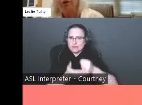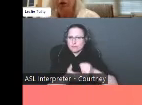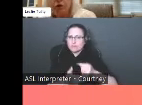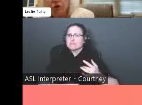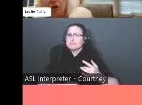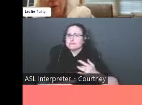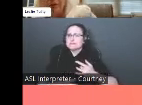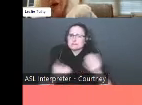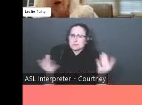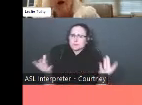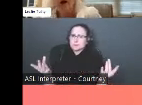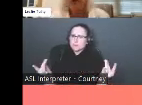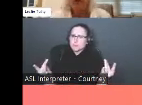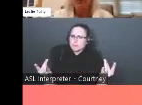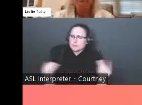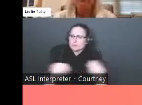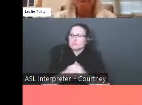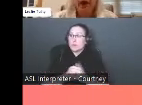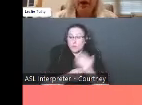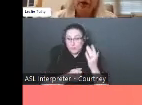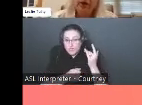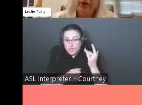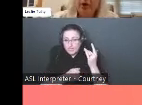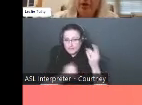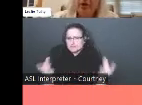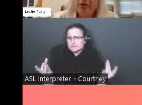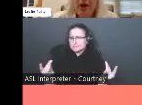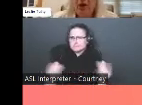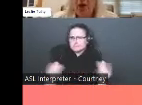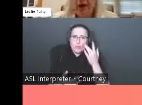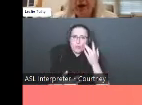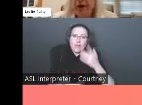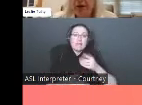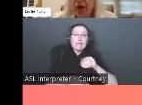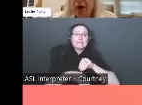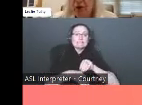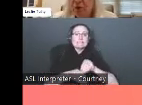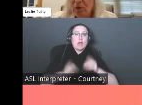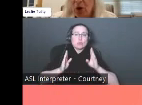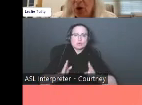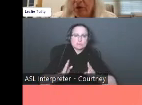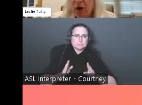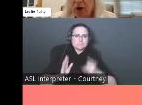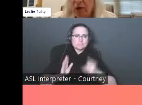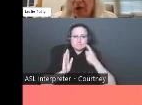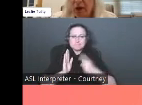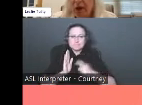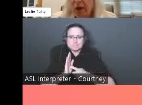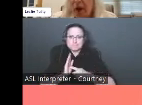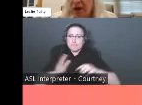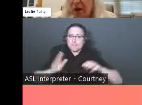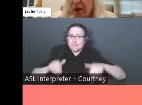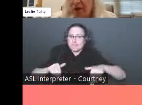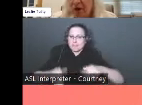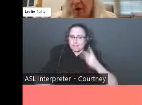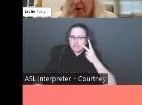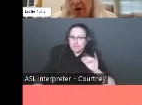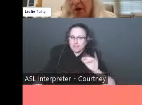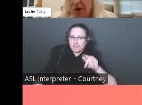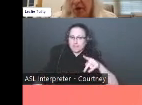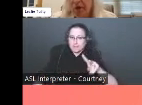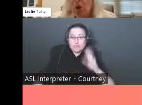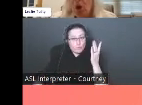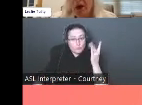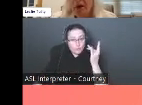familiales ont souvent été perçues comme controversées parce que les thérapeutes pourraient ne pas identifier la